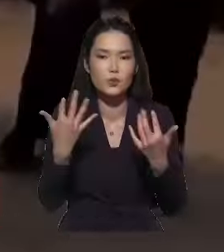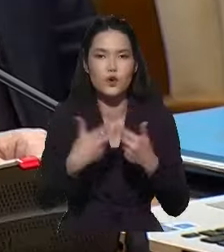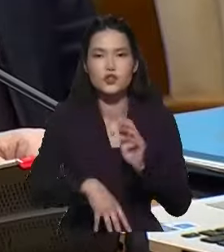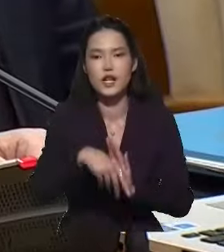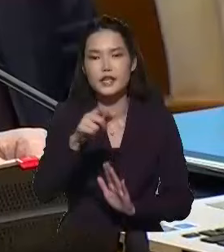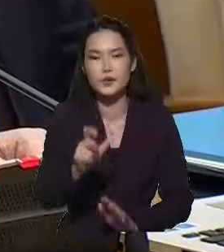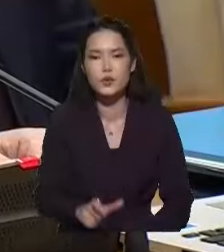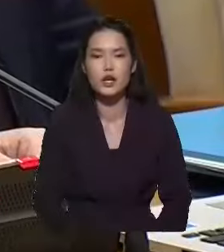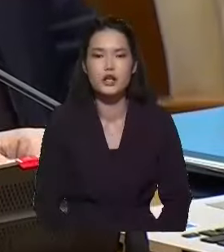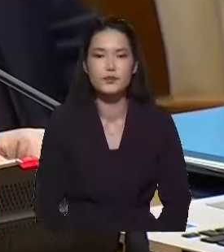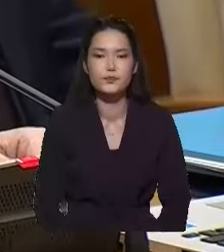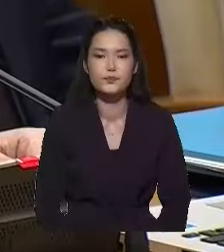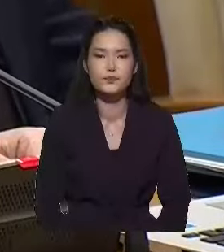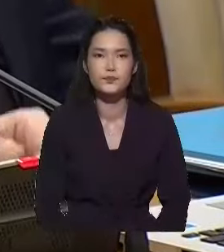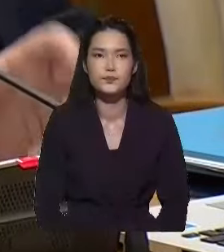депутаты.